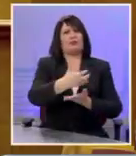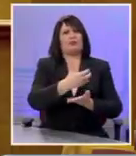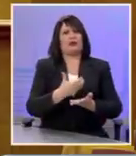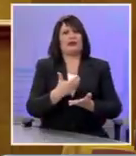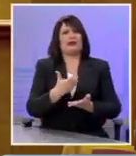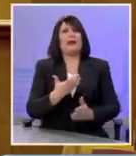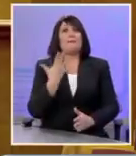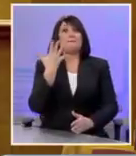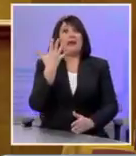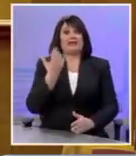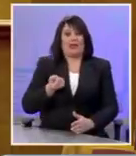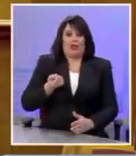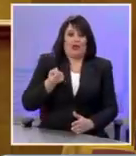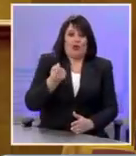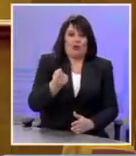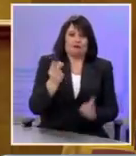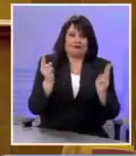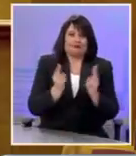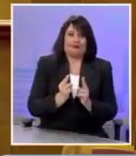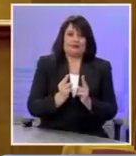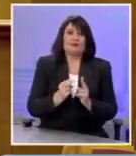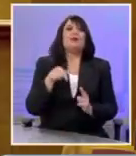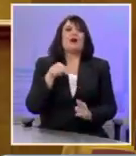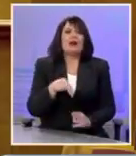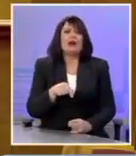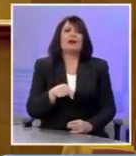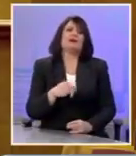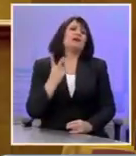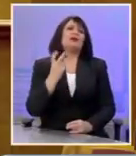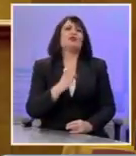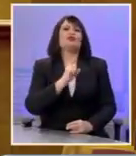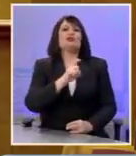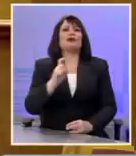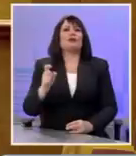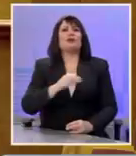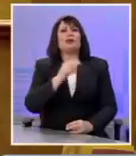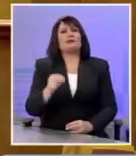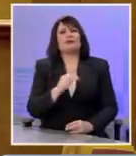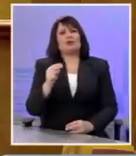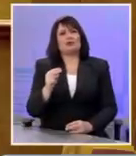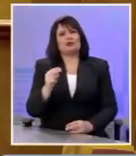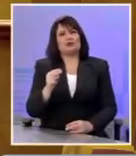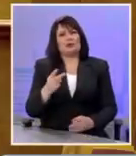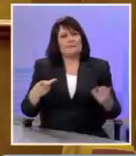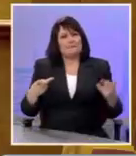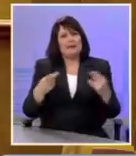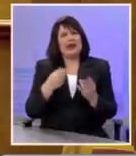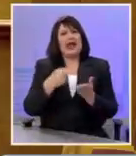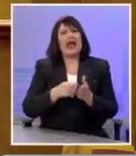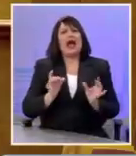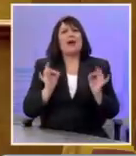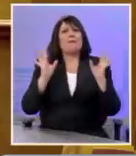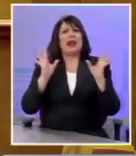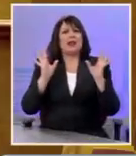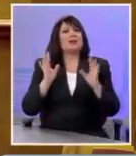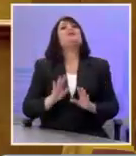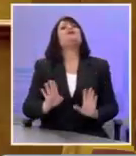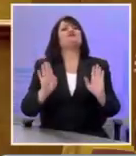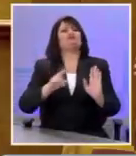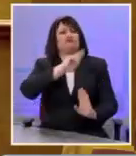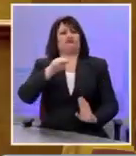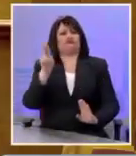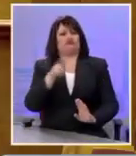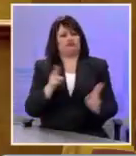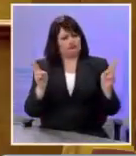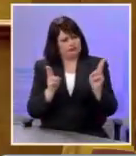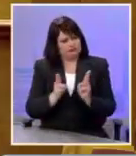σε λιγότερες δόσεις, αλλά κόβουν και 20 εκατομμύρια ευρώ από τις απαλλαγές που ακυρώνουν.